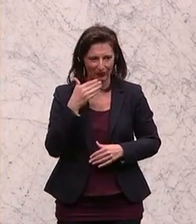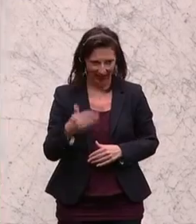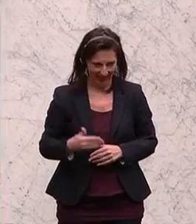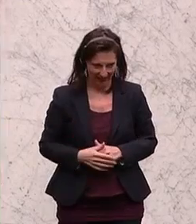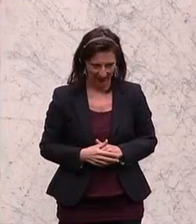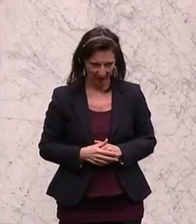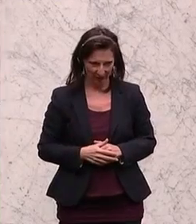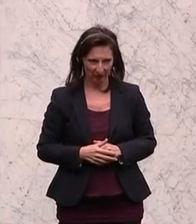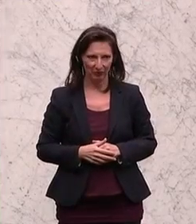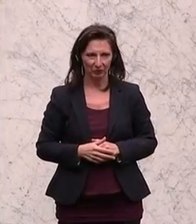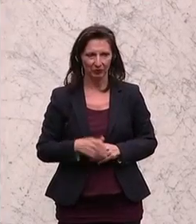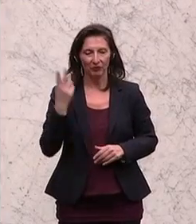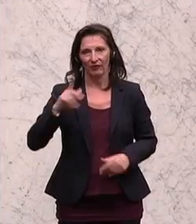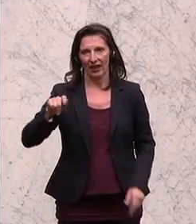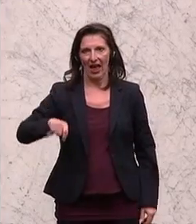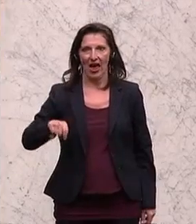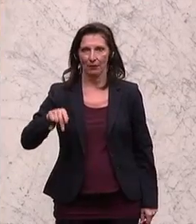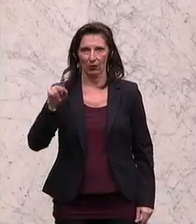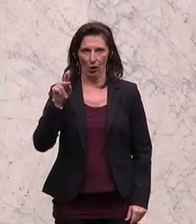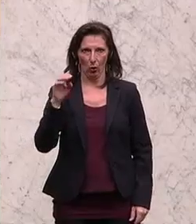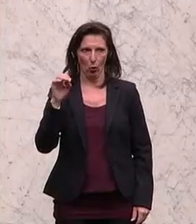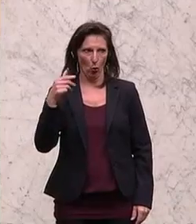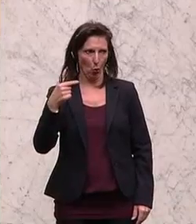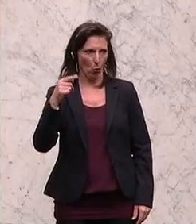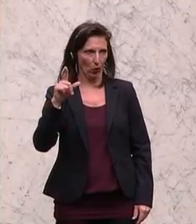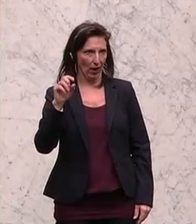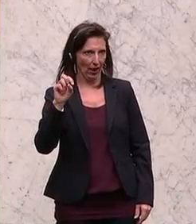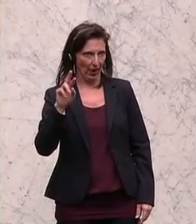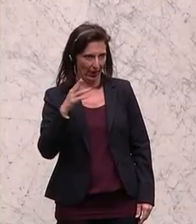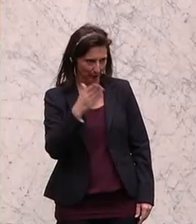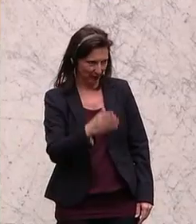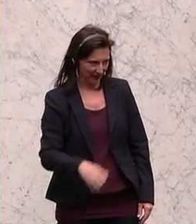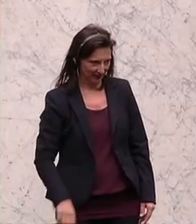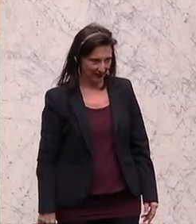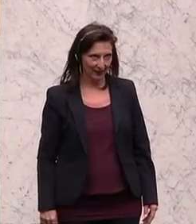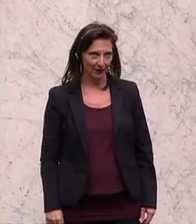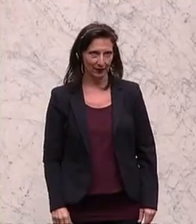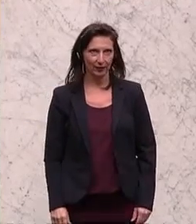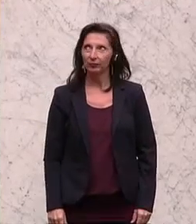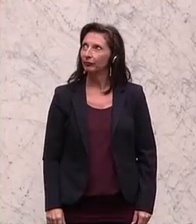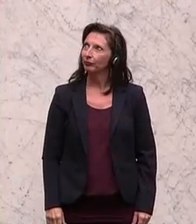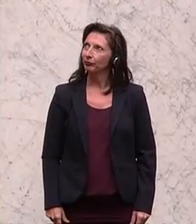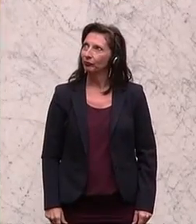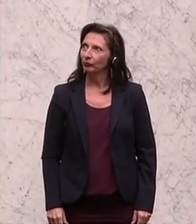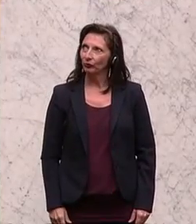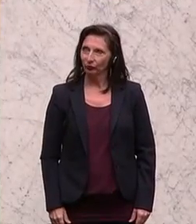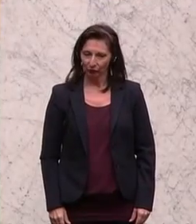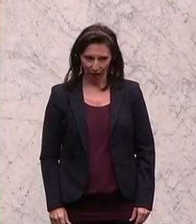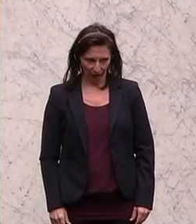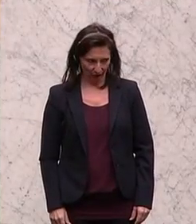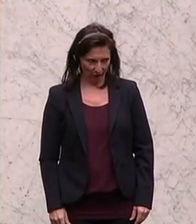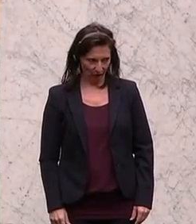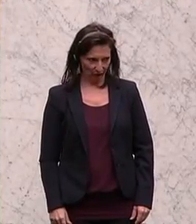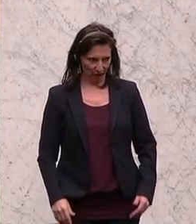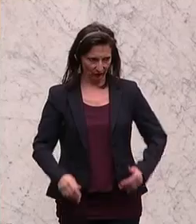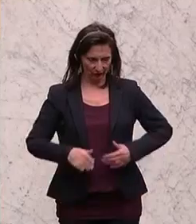Argumentiert Christine Muttonen, die außenpolitische Sprecherin der SPÖ, rund um den EU-Austritt Großbritanniens. Ich begrüße